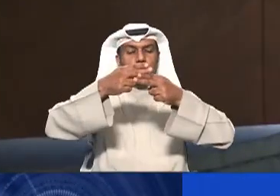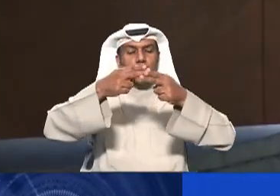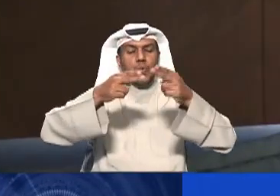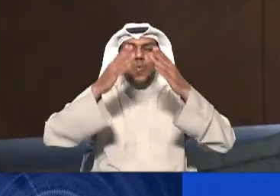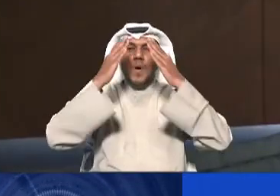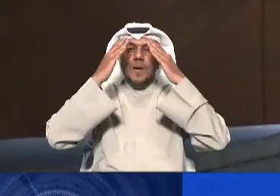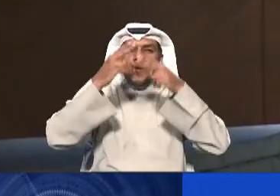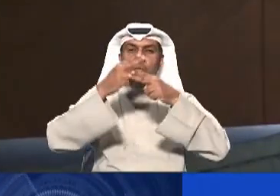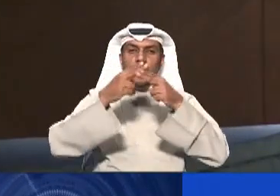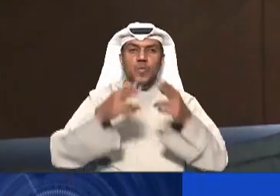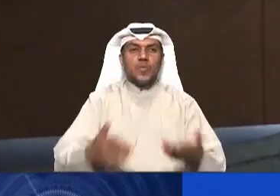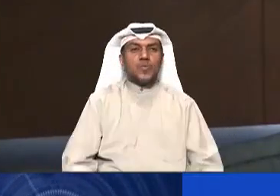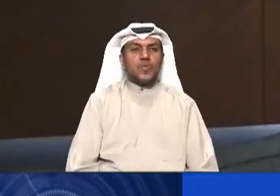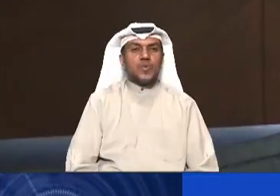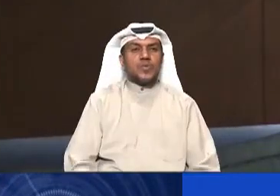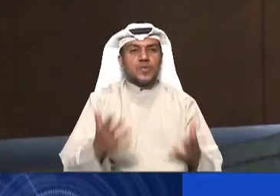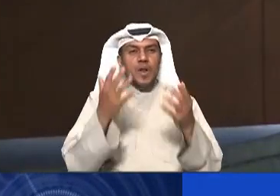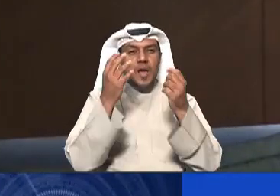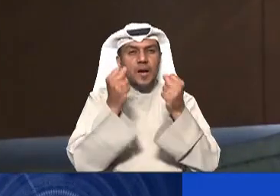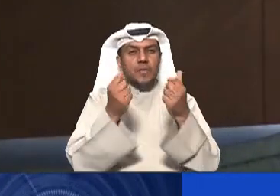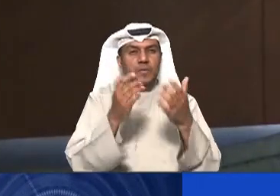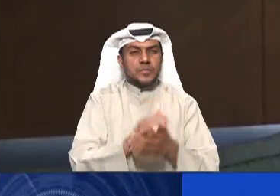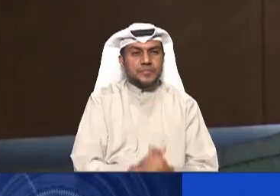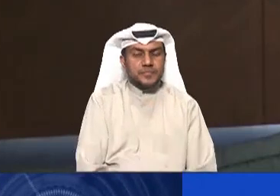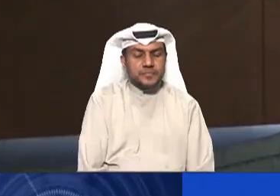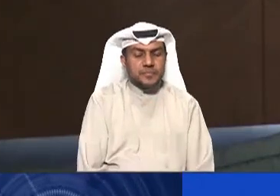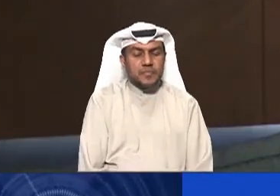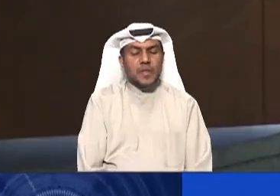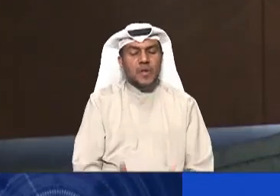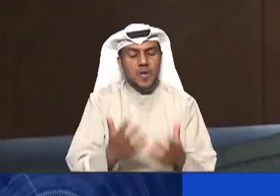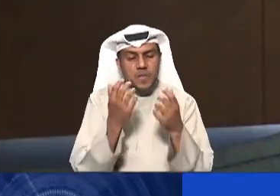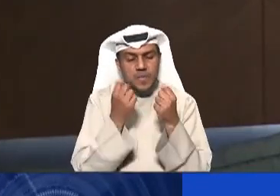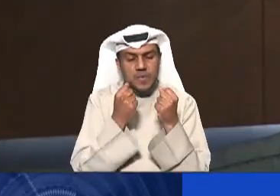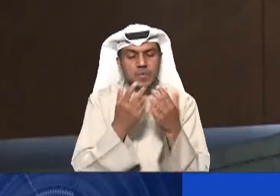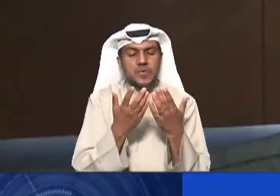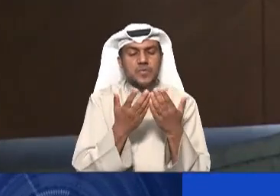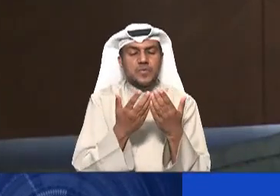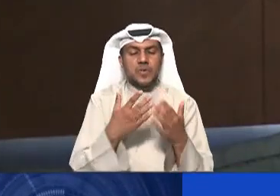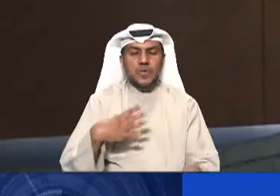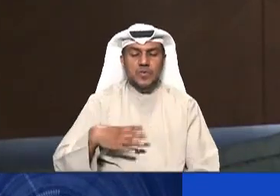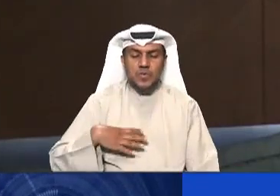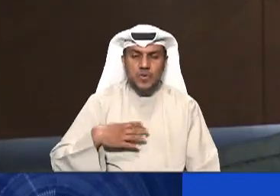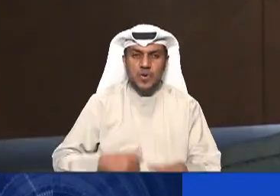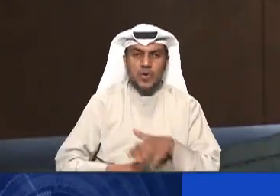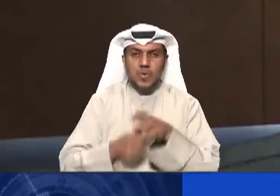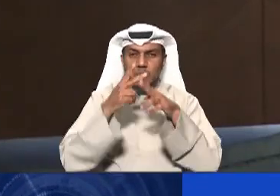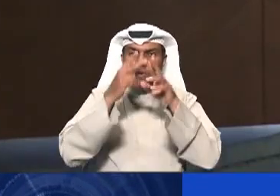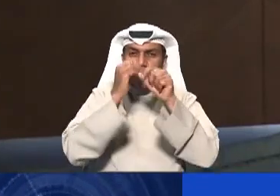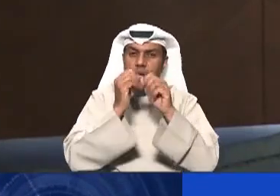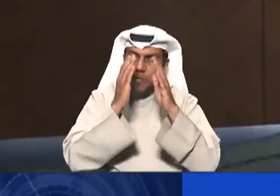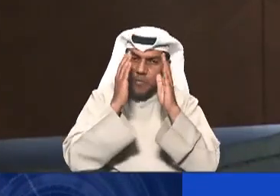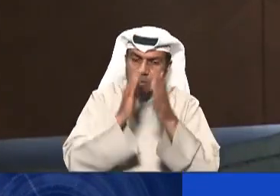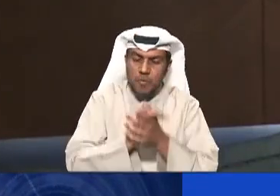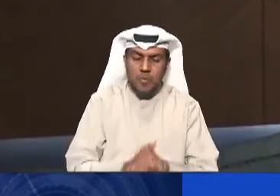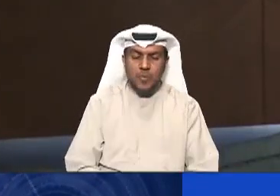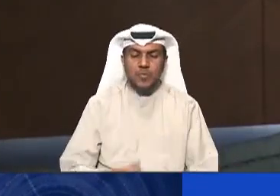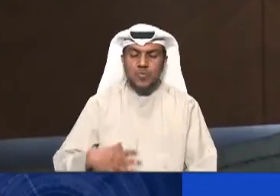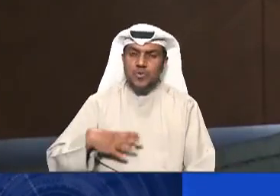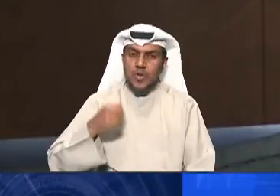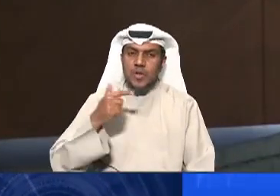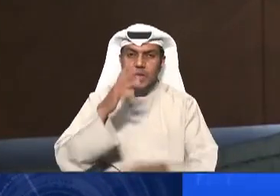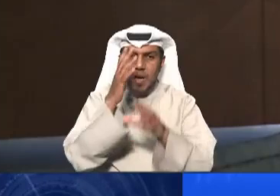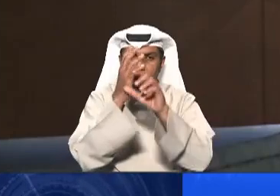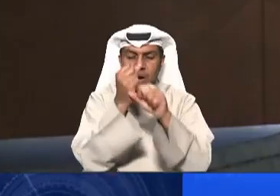المفدى الشيخ نواف الأحمد الجابر الصباح حفظه الله ورعاه، وسمو ولي عهده الأمين حفظه الله،